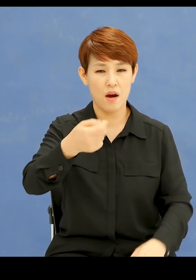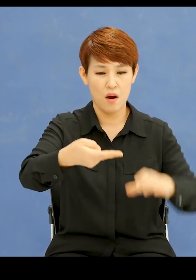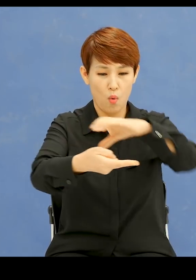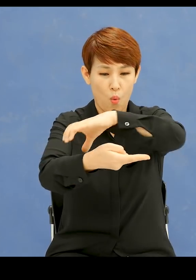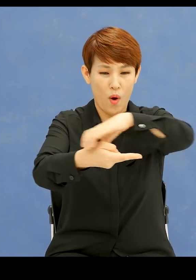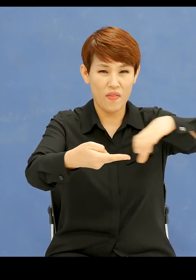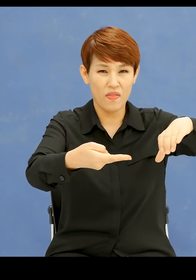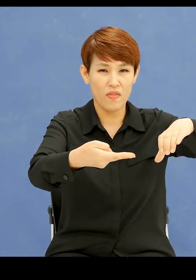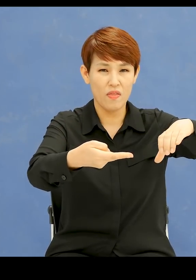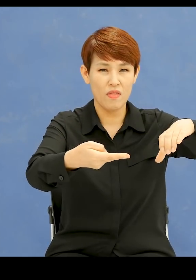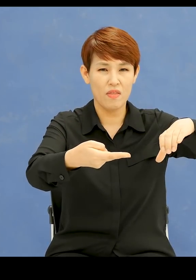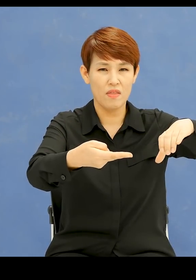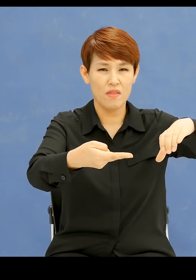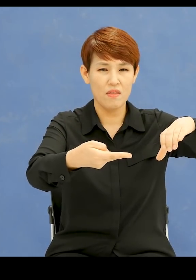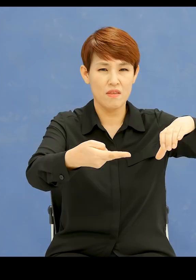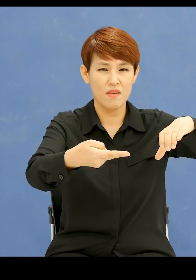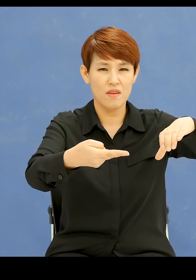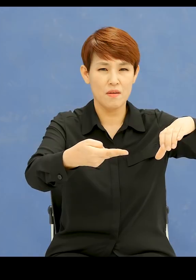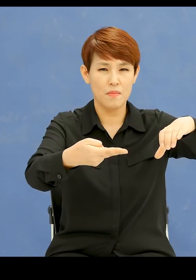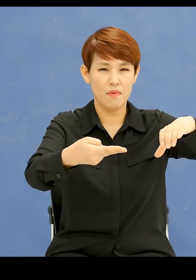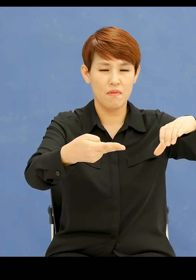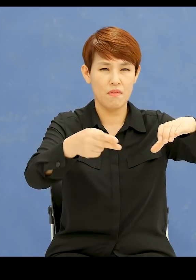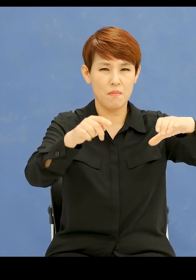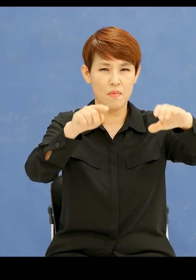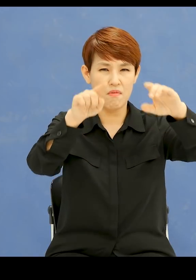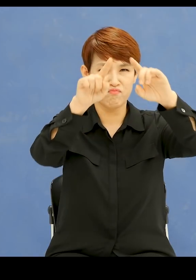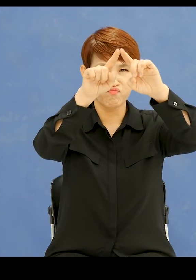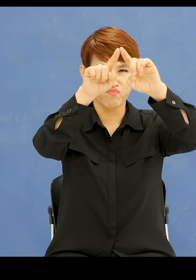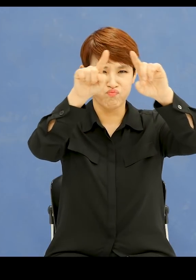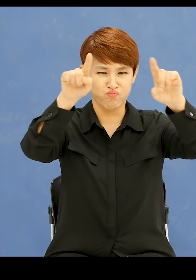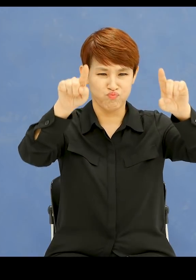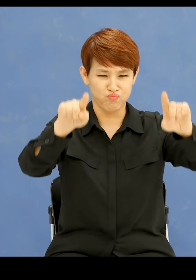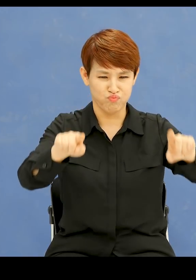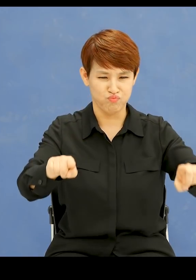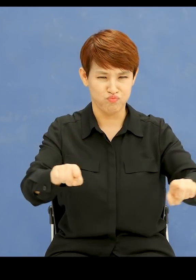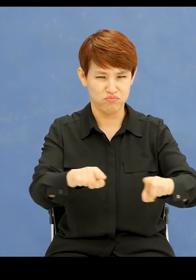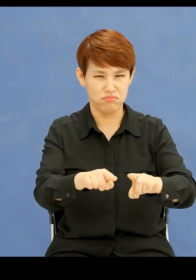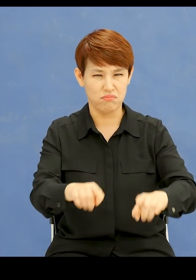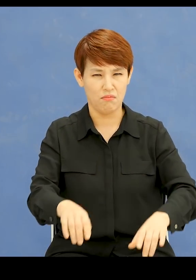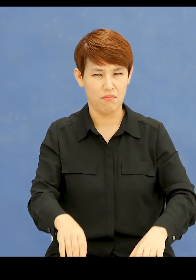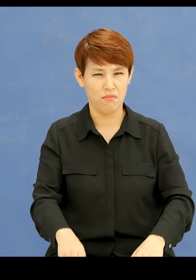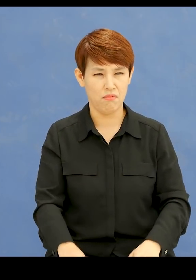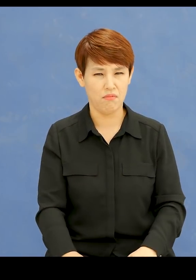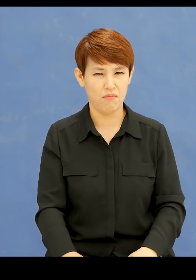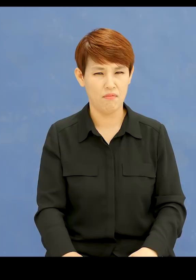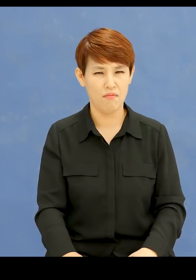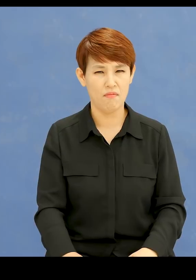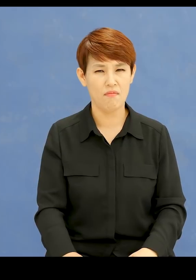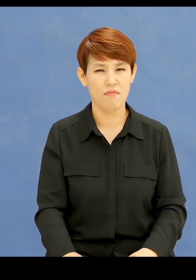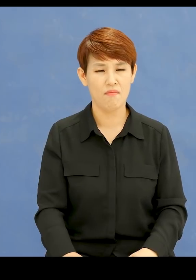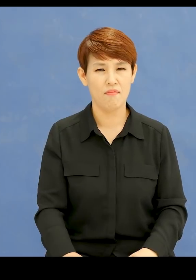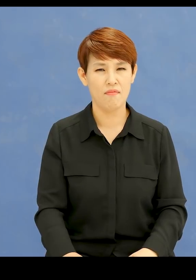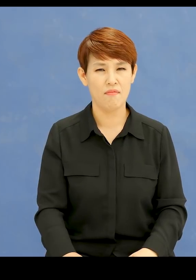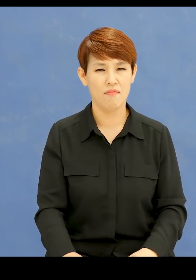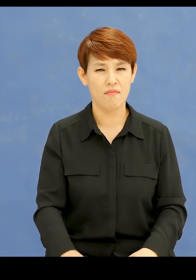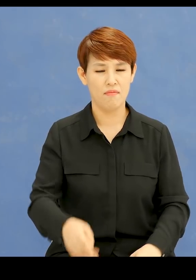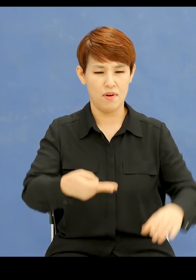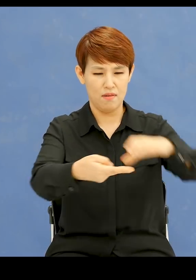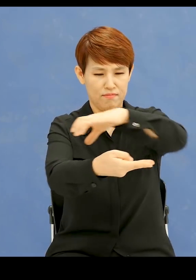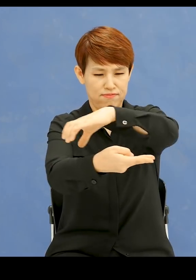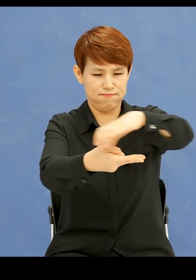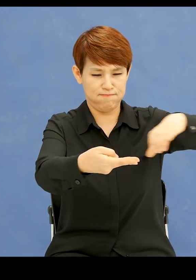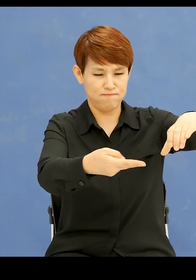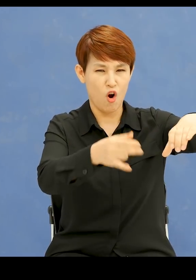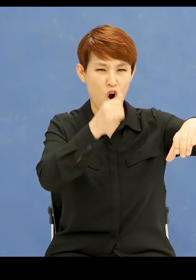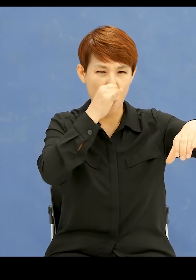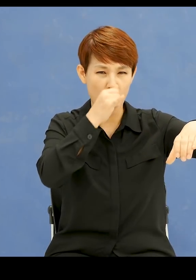영화에서나 볼 법한 외국관 이렇게 다이아몬드식으로 생긴 처음 보는 그런 관. 그런 관을 앞에